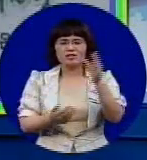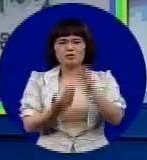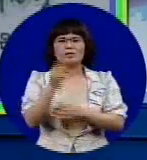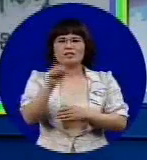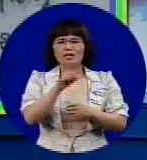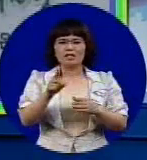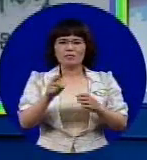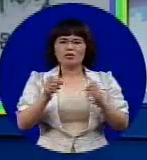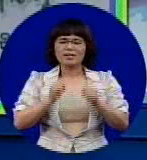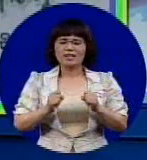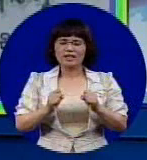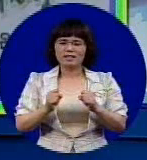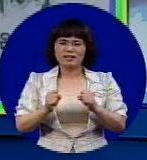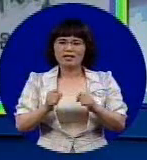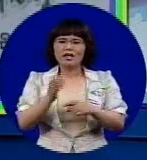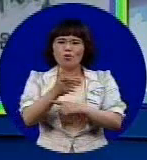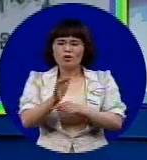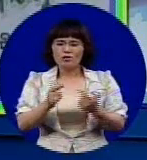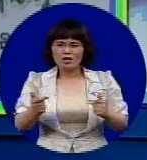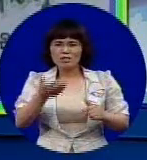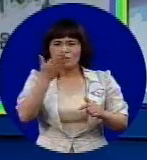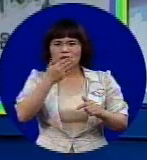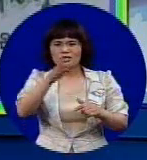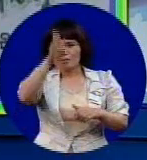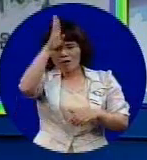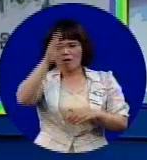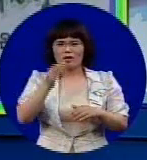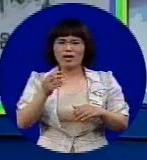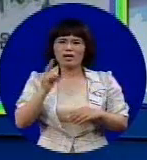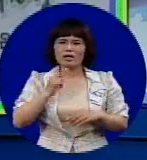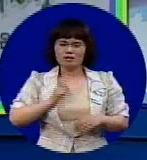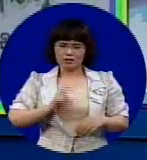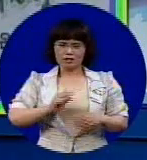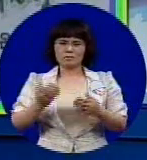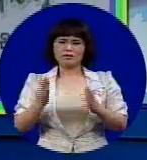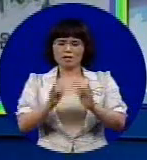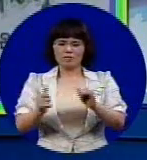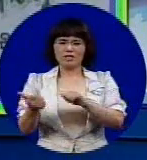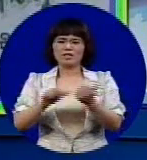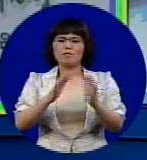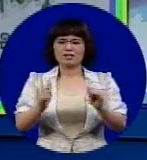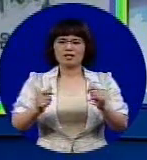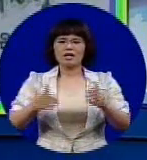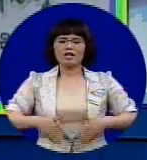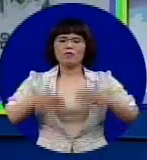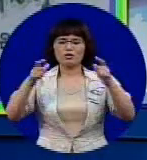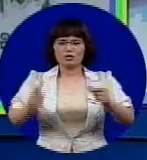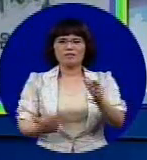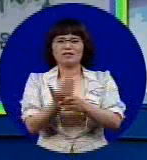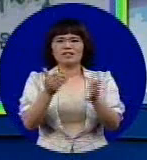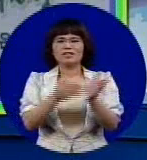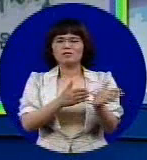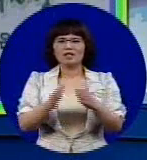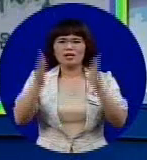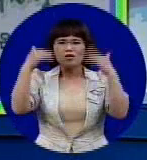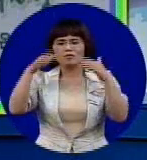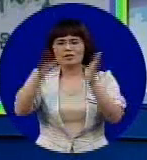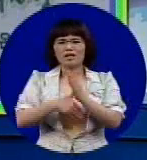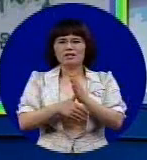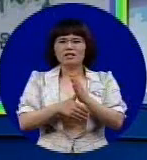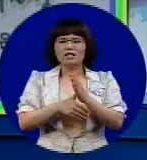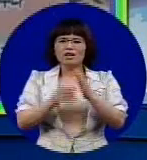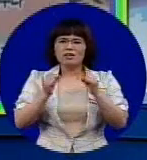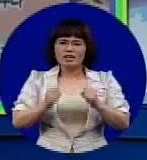여름철에 집중 발생하는 비브리오 폐혈증 의심 환자와 사망자가 올해 처음 남부지방에서 발생했습니다. 여름철에는